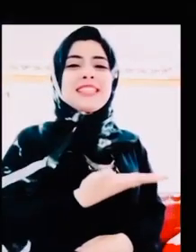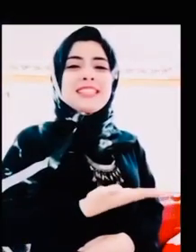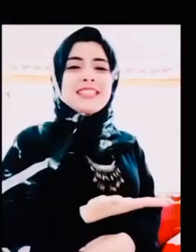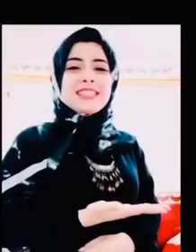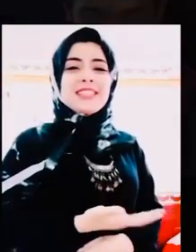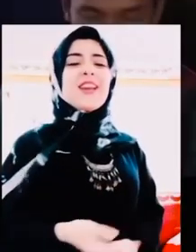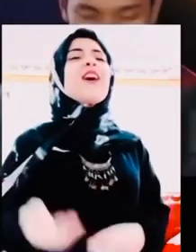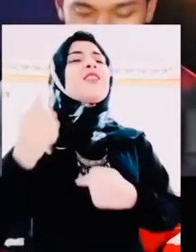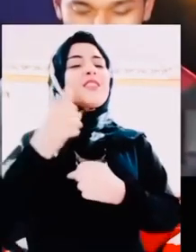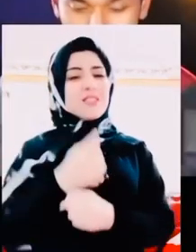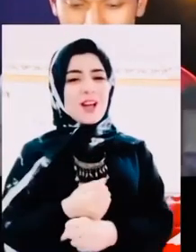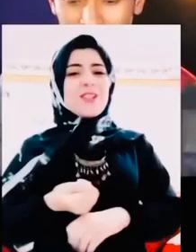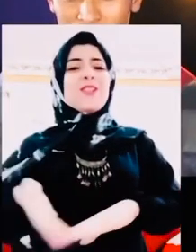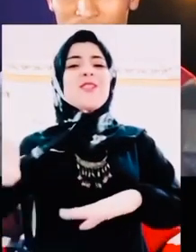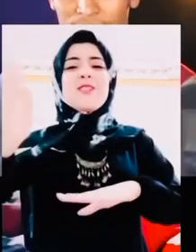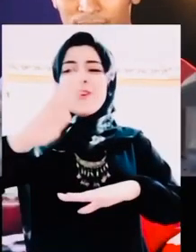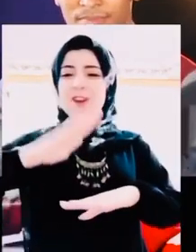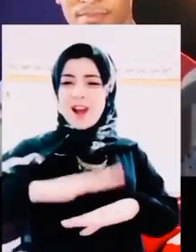يا نبي.